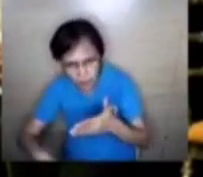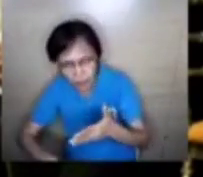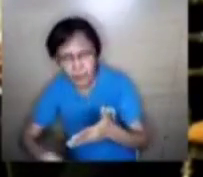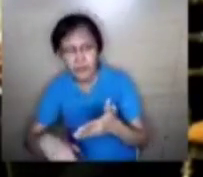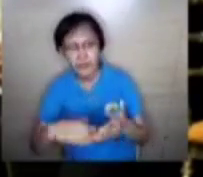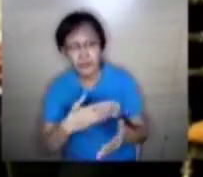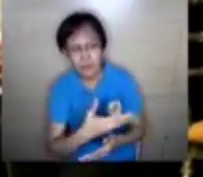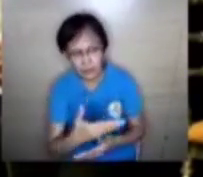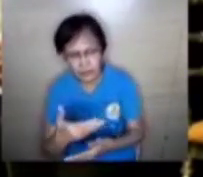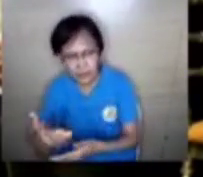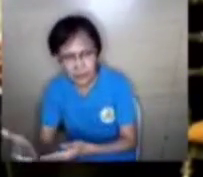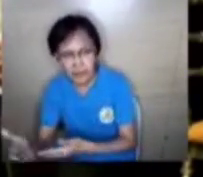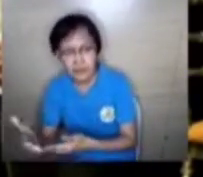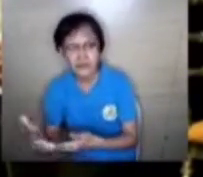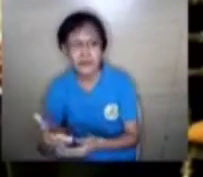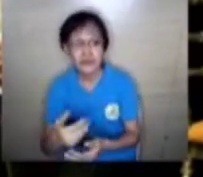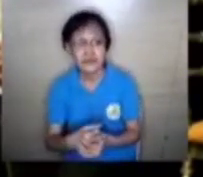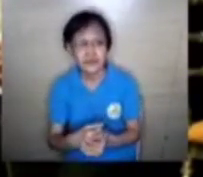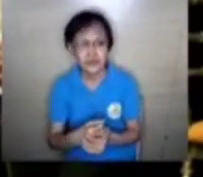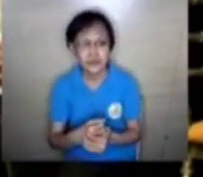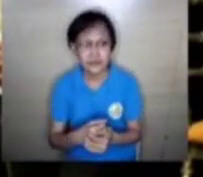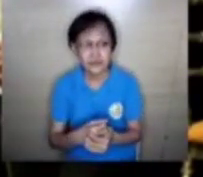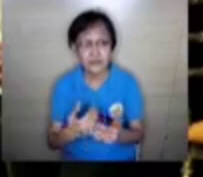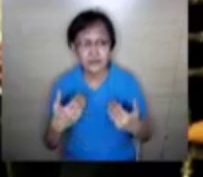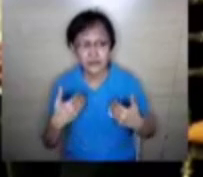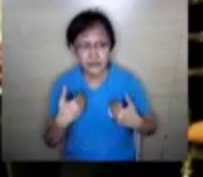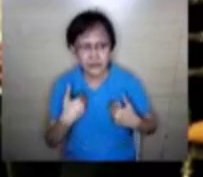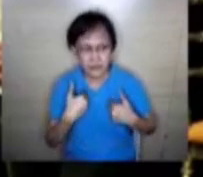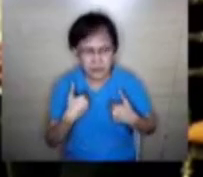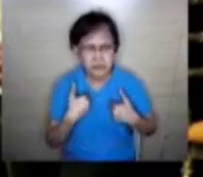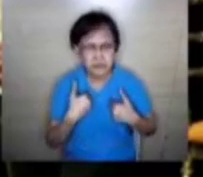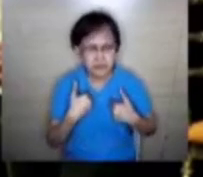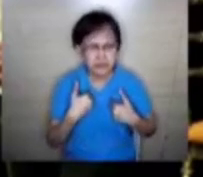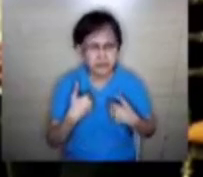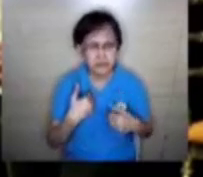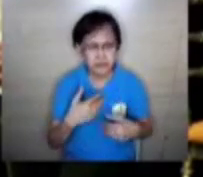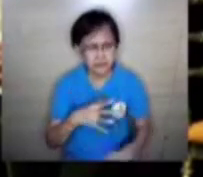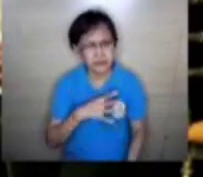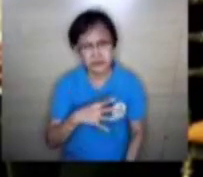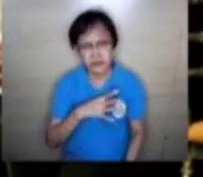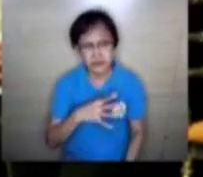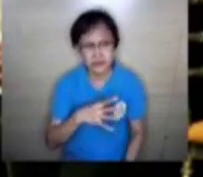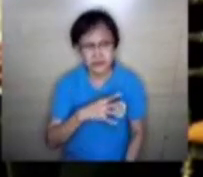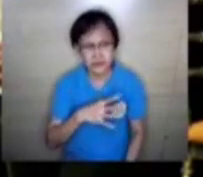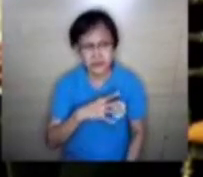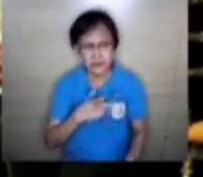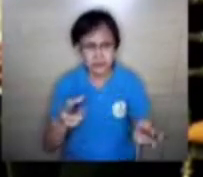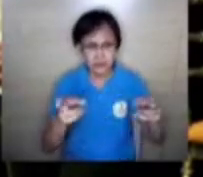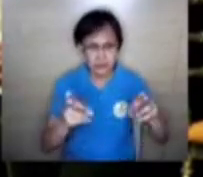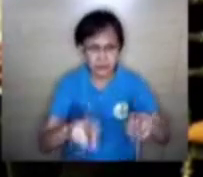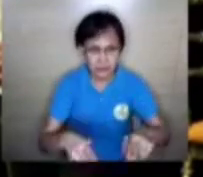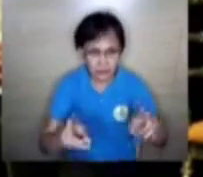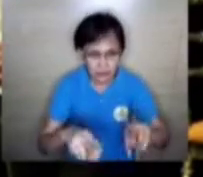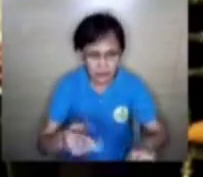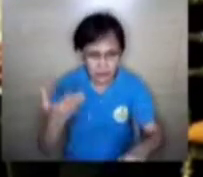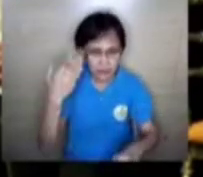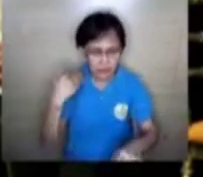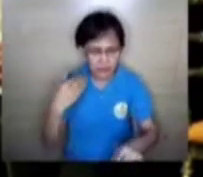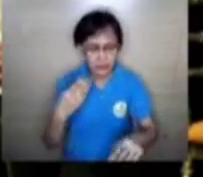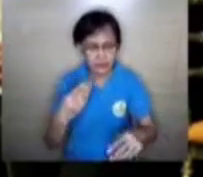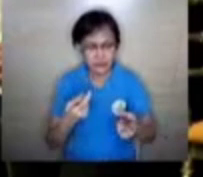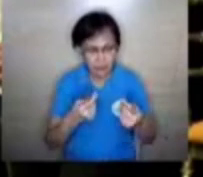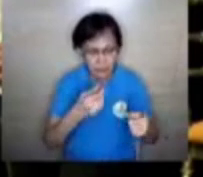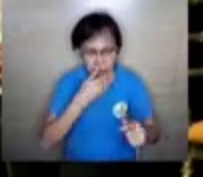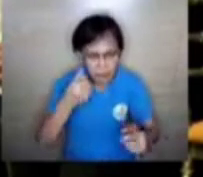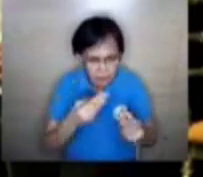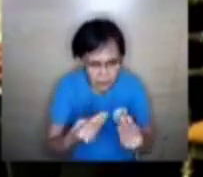database. Nag-explain po ako ano yung nangyari, or at least parte nung nangyari sa aking FB Live 2 weeks ago.